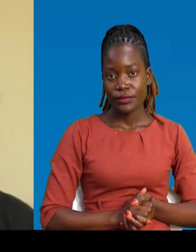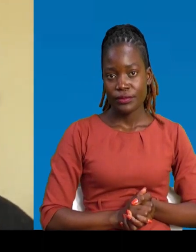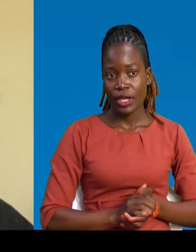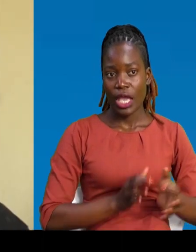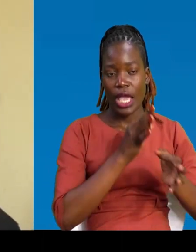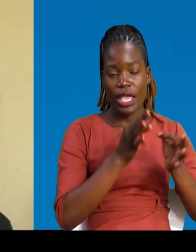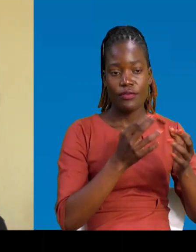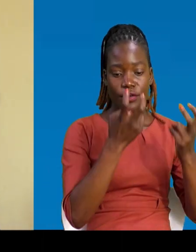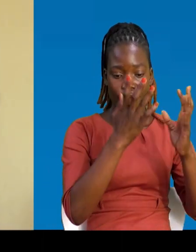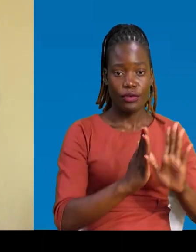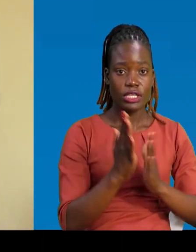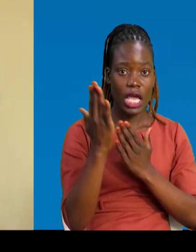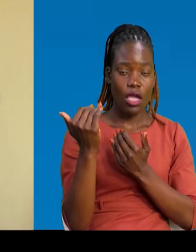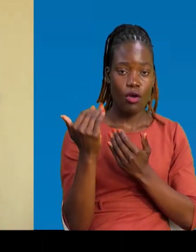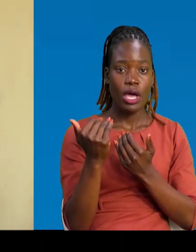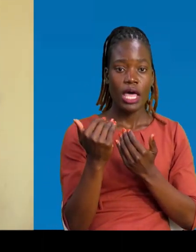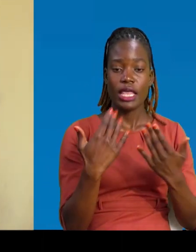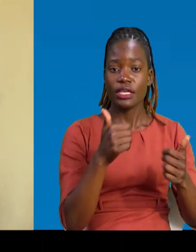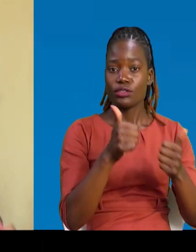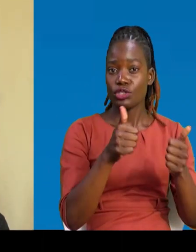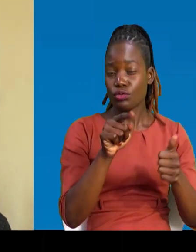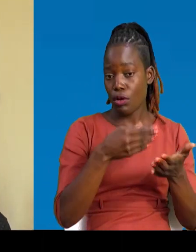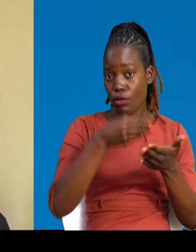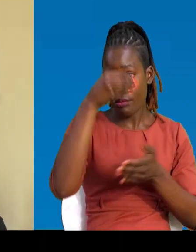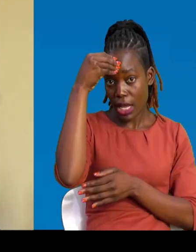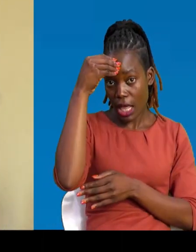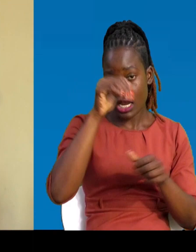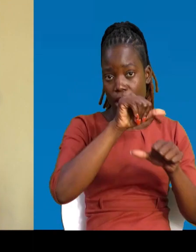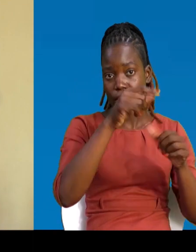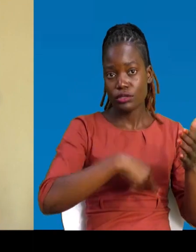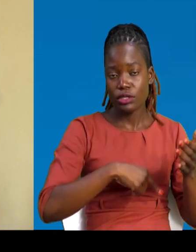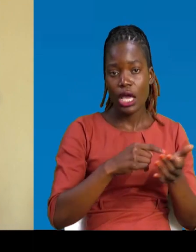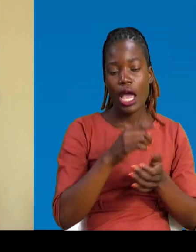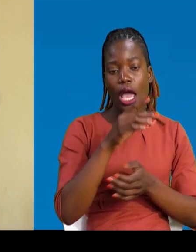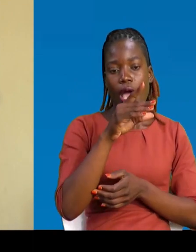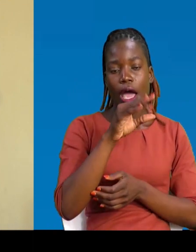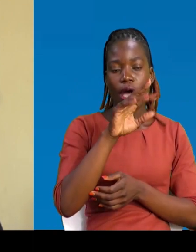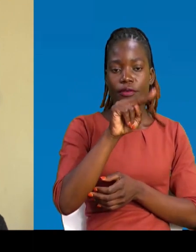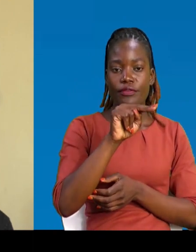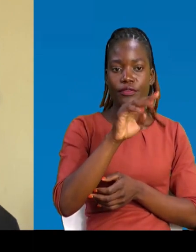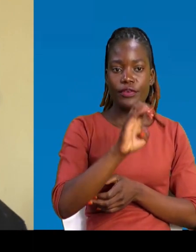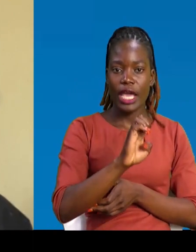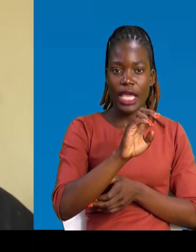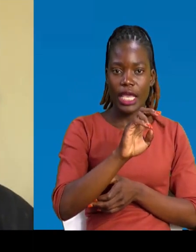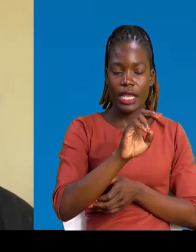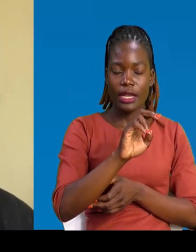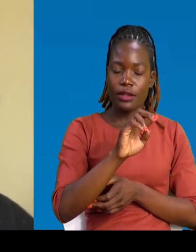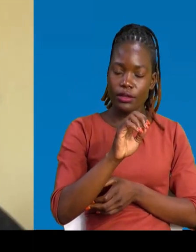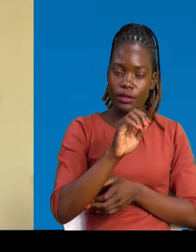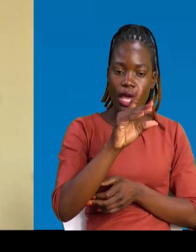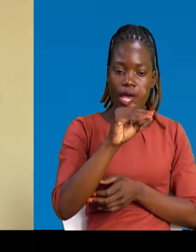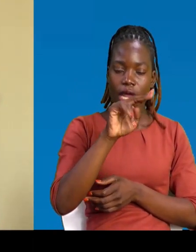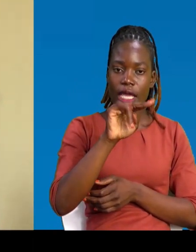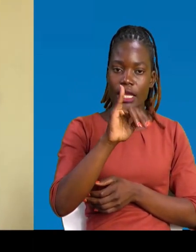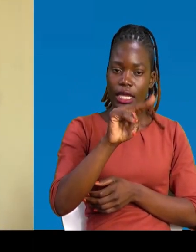we mtazamaji, natumai kuna kitu ambacho umejifunza kuhusu fine dining. And remember last week we had talked about this